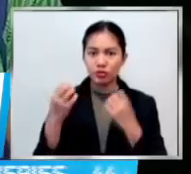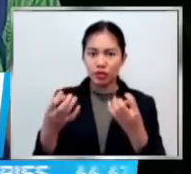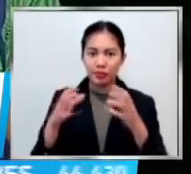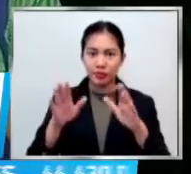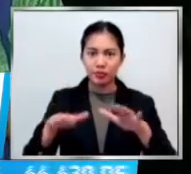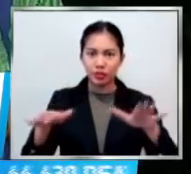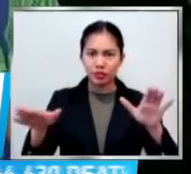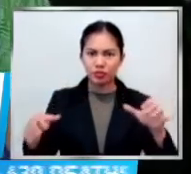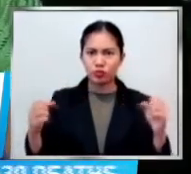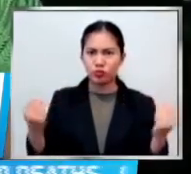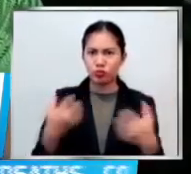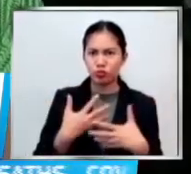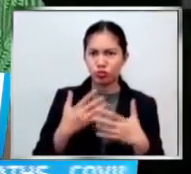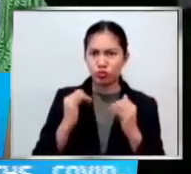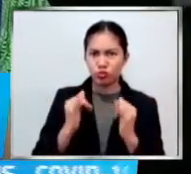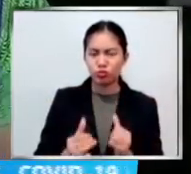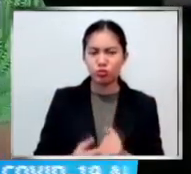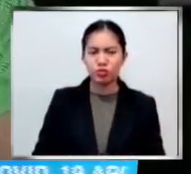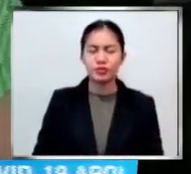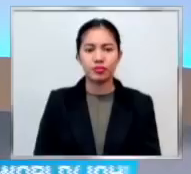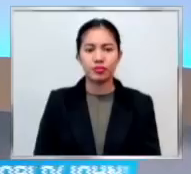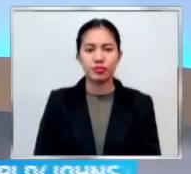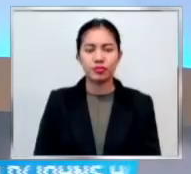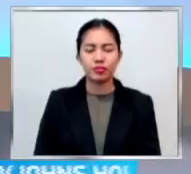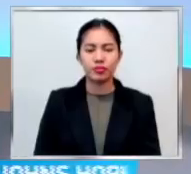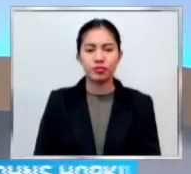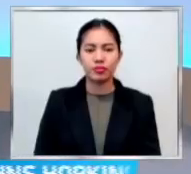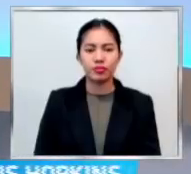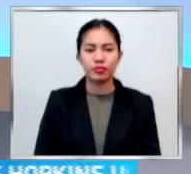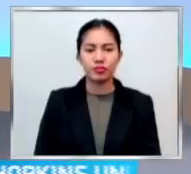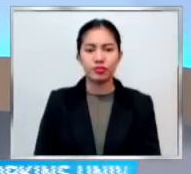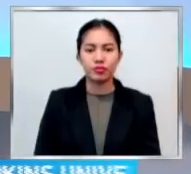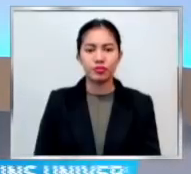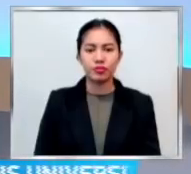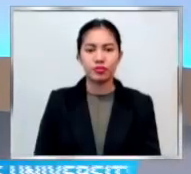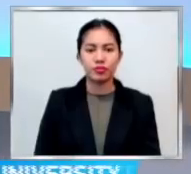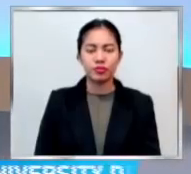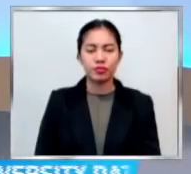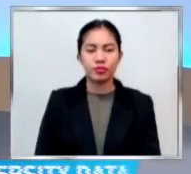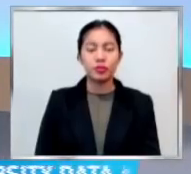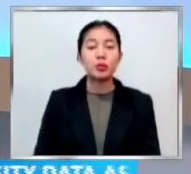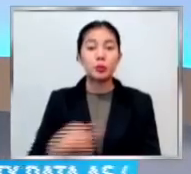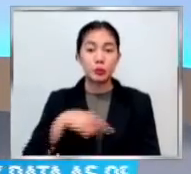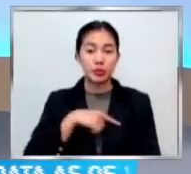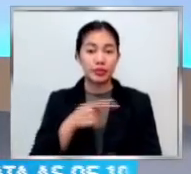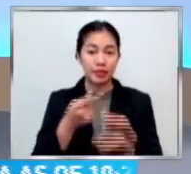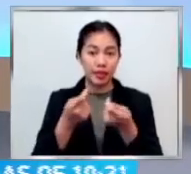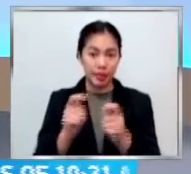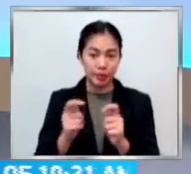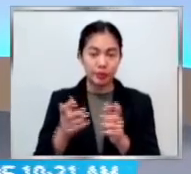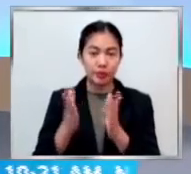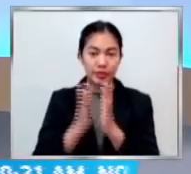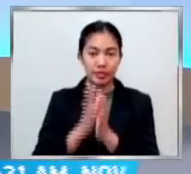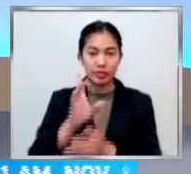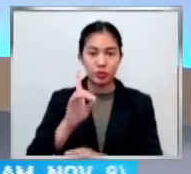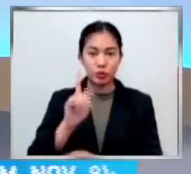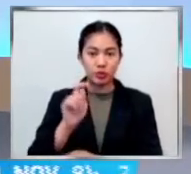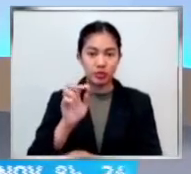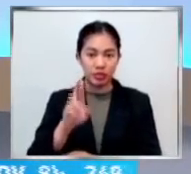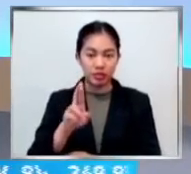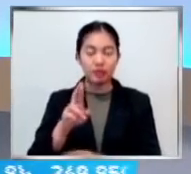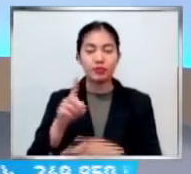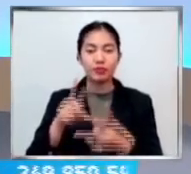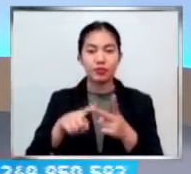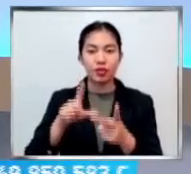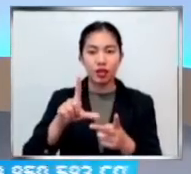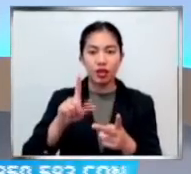pa rin po. Darlene Kai, GMA News. Sinusubukan pa namin kunin ang reaksyon ng DOTR at LTFRB ukol sa apela ng mga